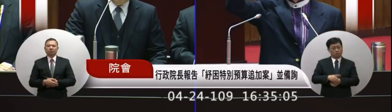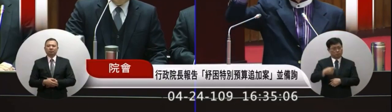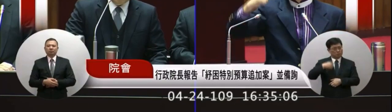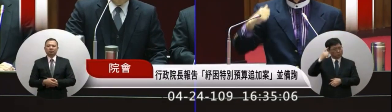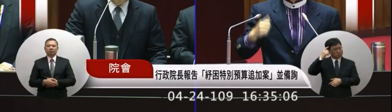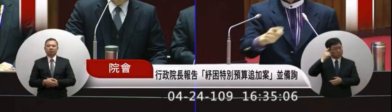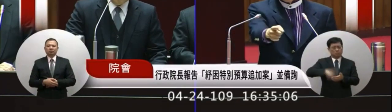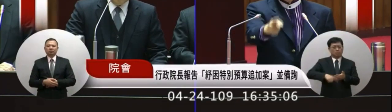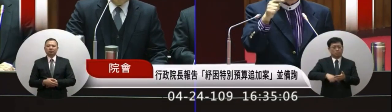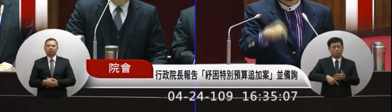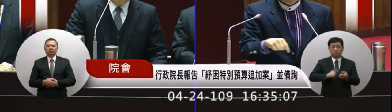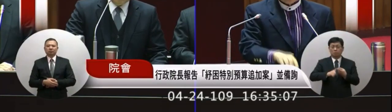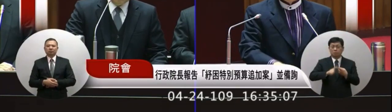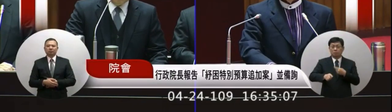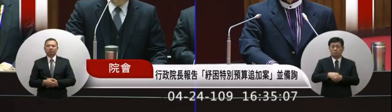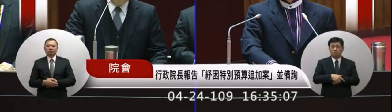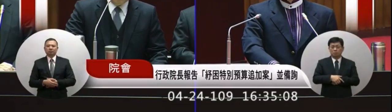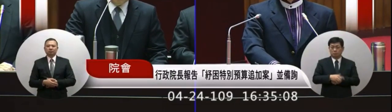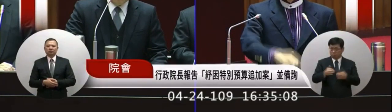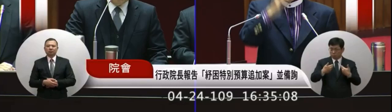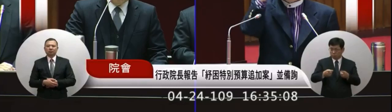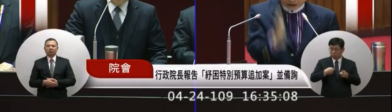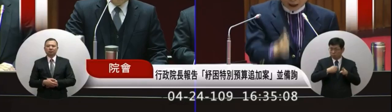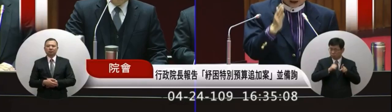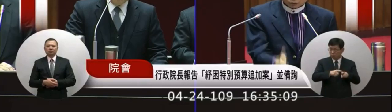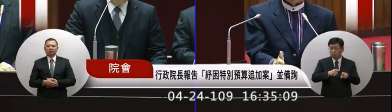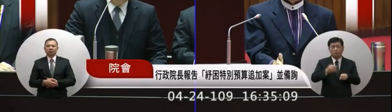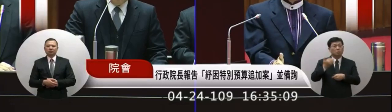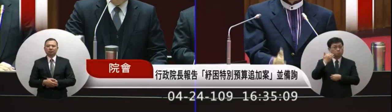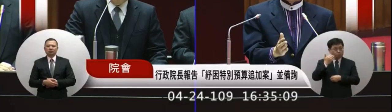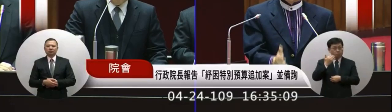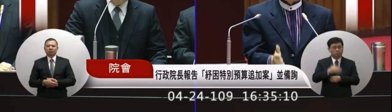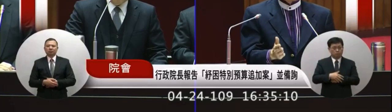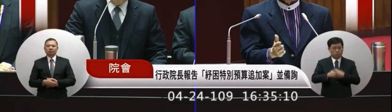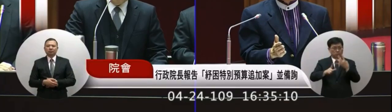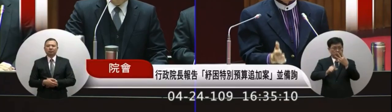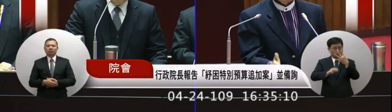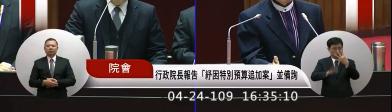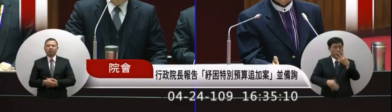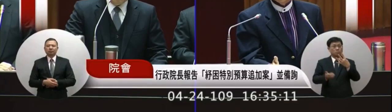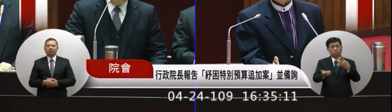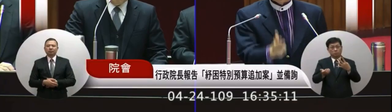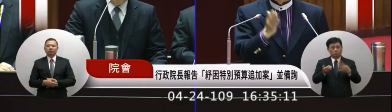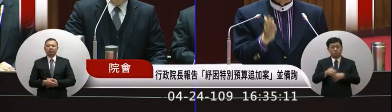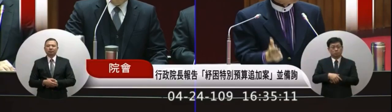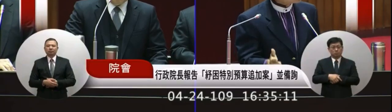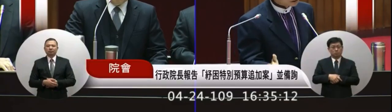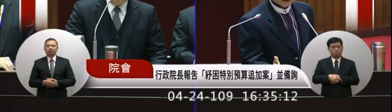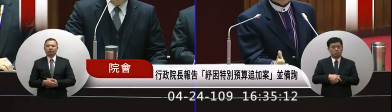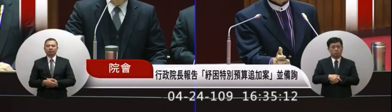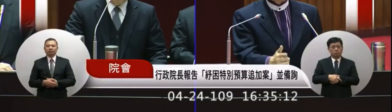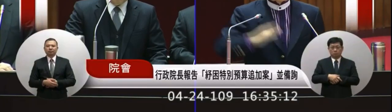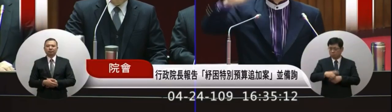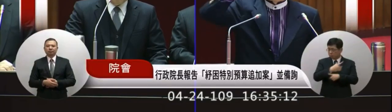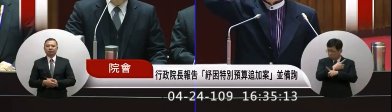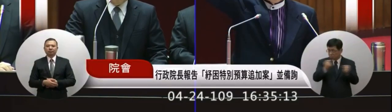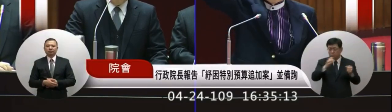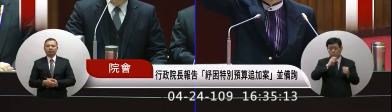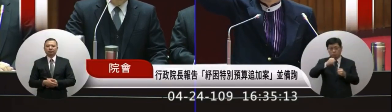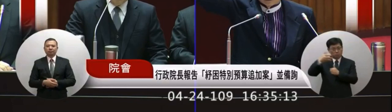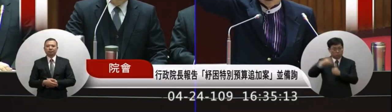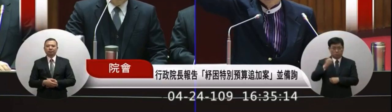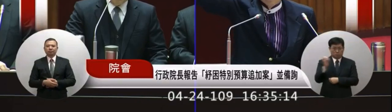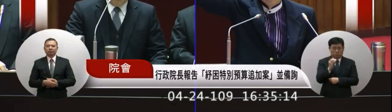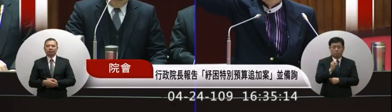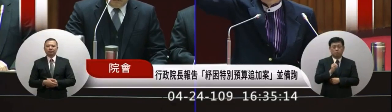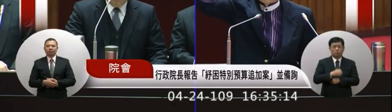辑很简单嘛，对不对，院长？你要不要这样子说？假如四月底之前再都从事零确诊，盘时